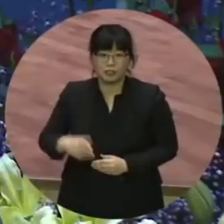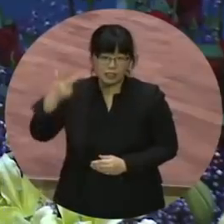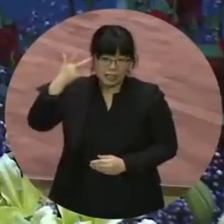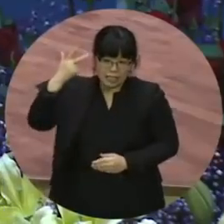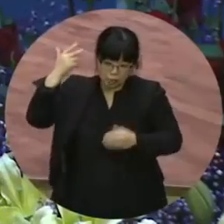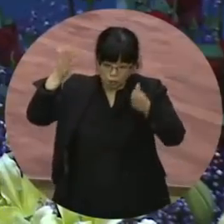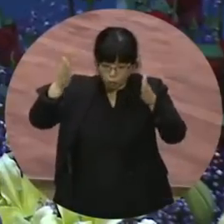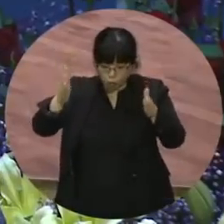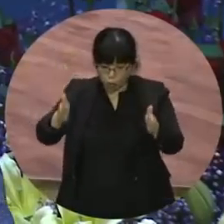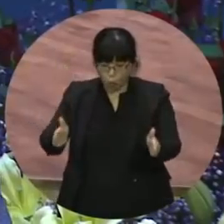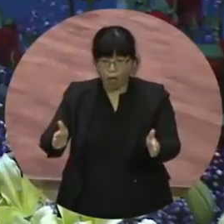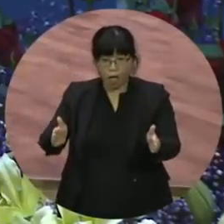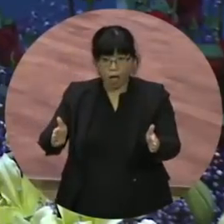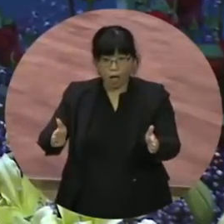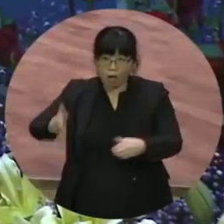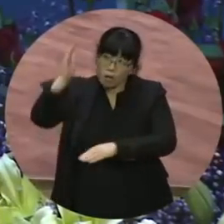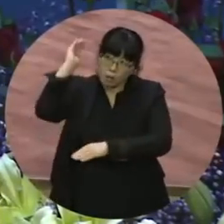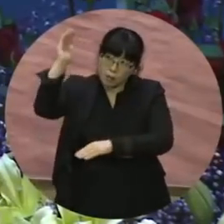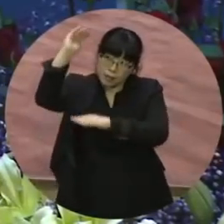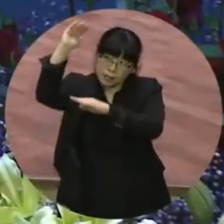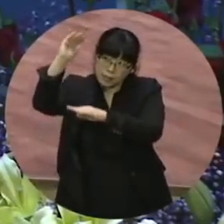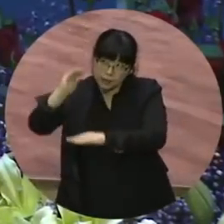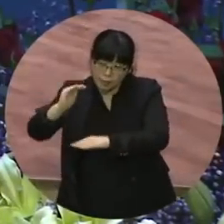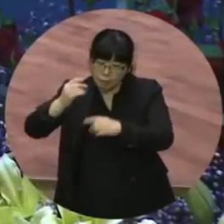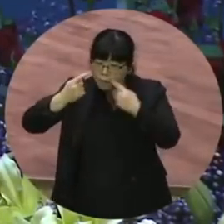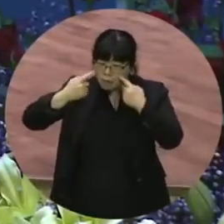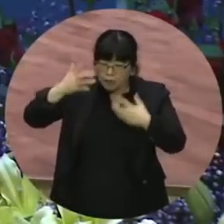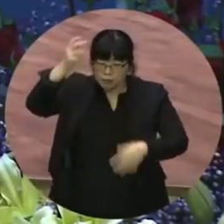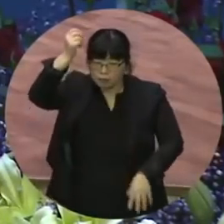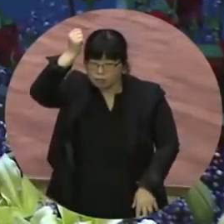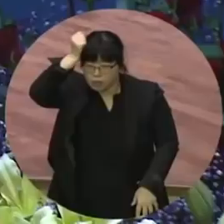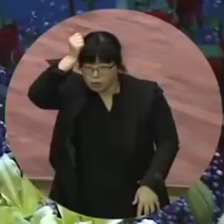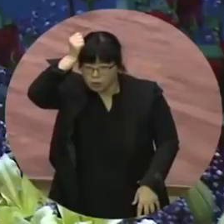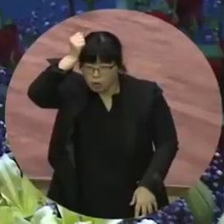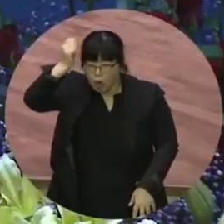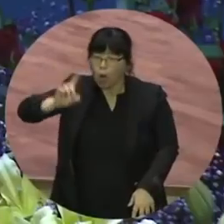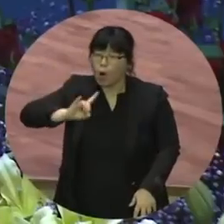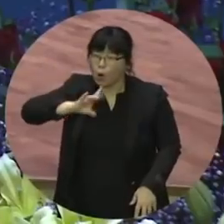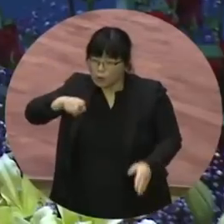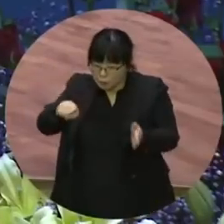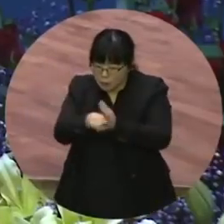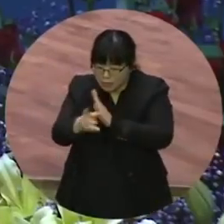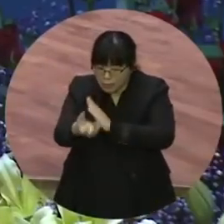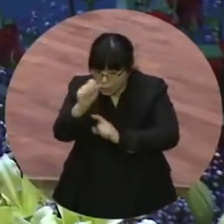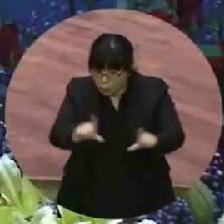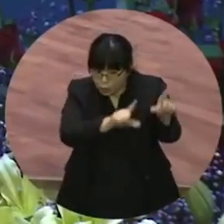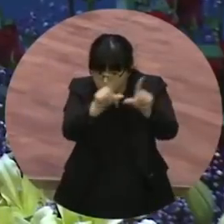지난주 설교 말씀을 여러분 언약을 잡고 오직 믿음으로 살고 있습니까?